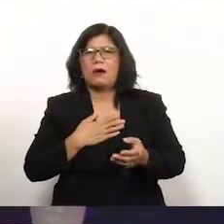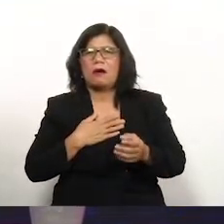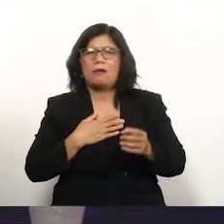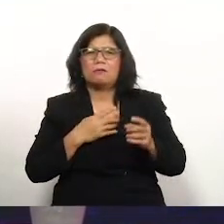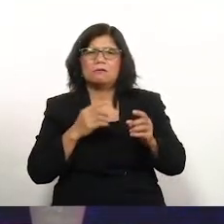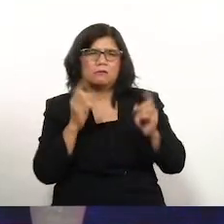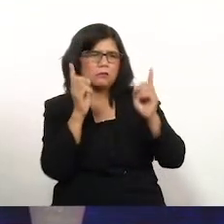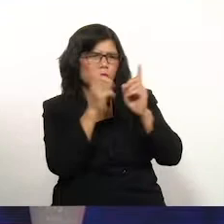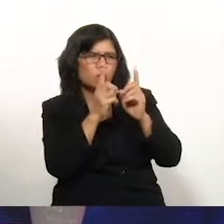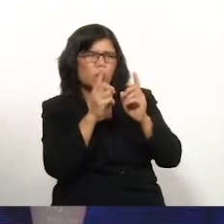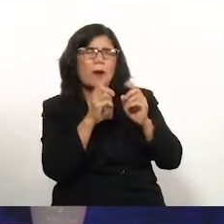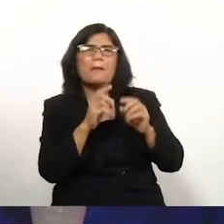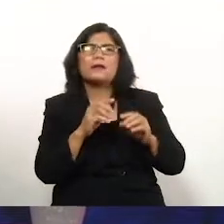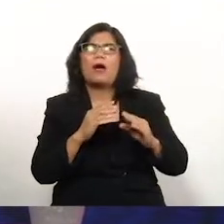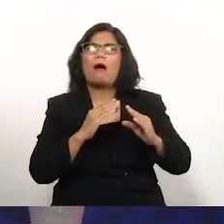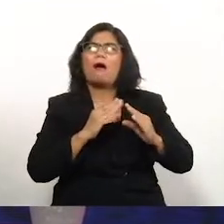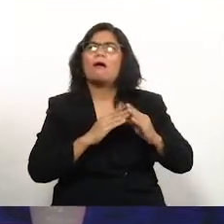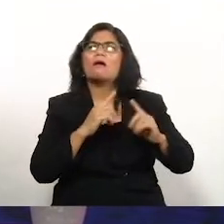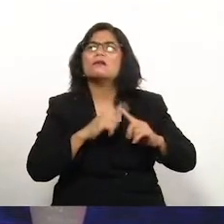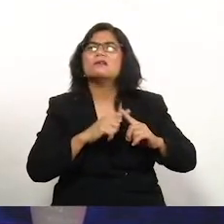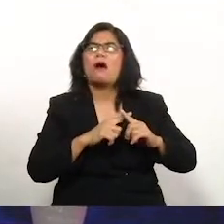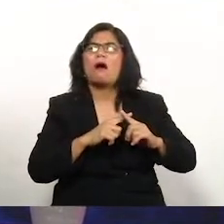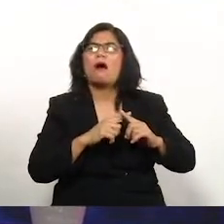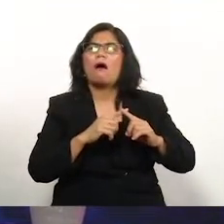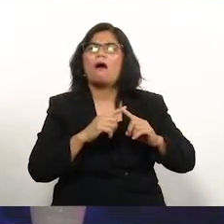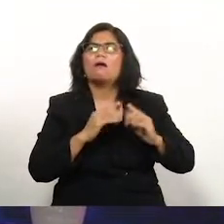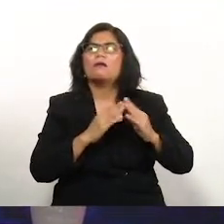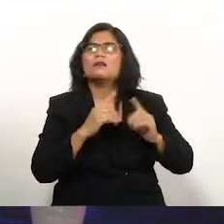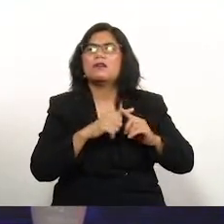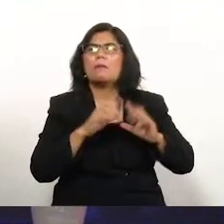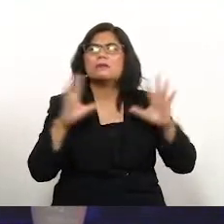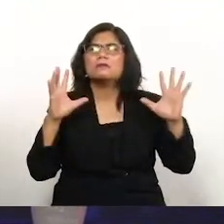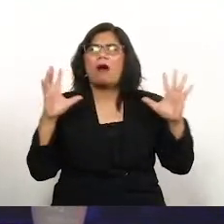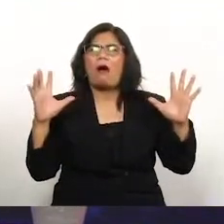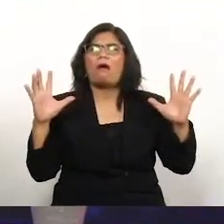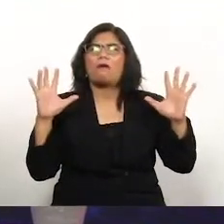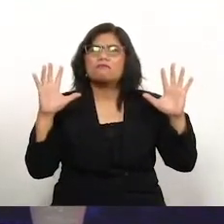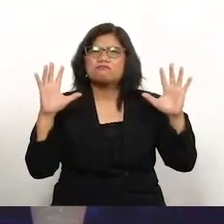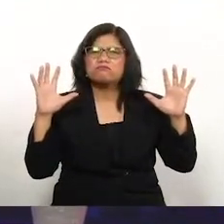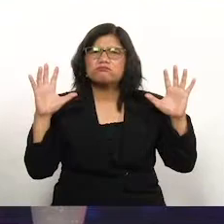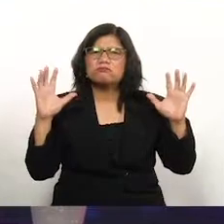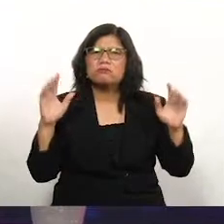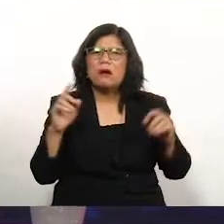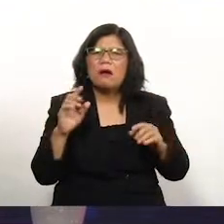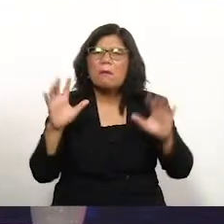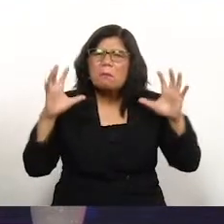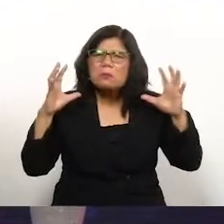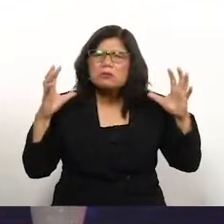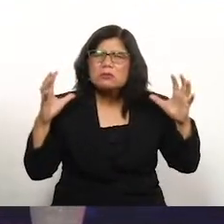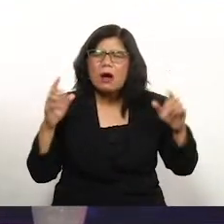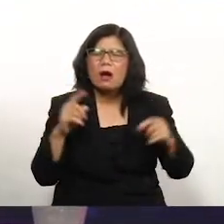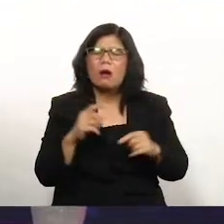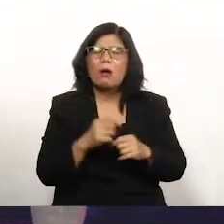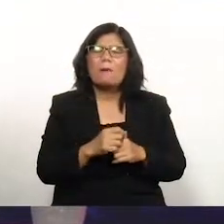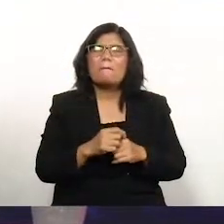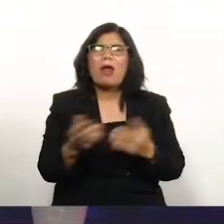Hai banyak gereja-gereja besar yang pelayanannya luar biasa Hai saya jumpai banyak pendeta-pendeta yang